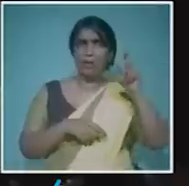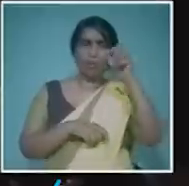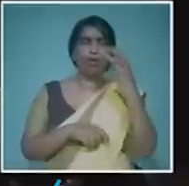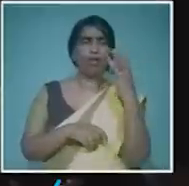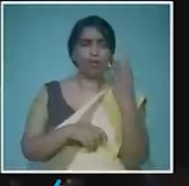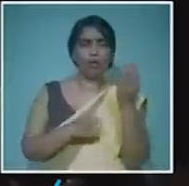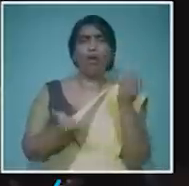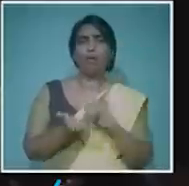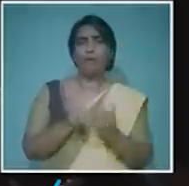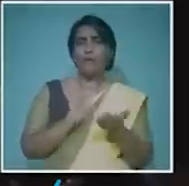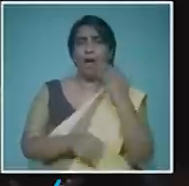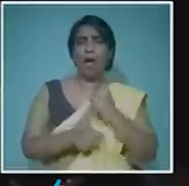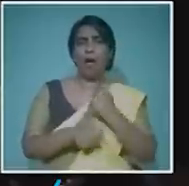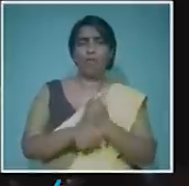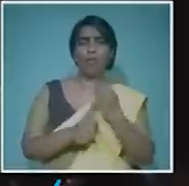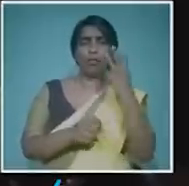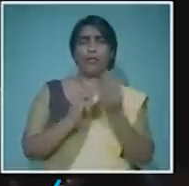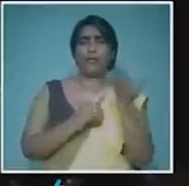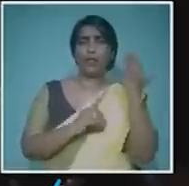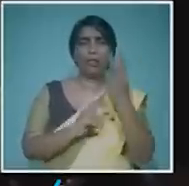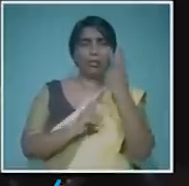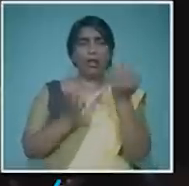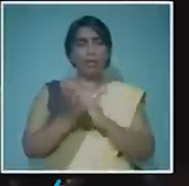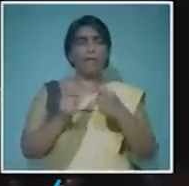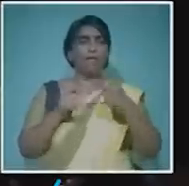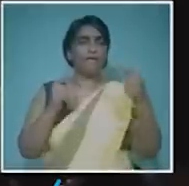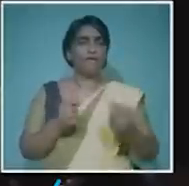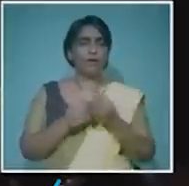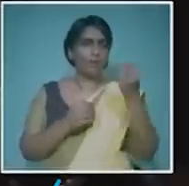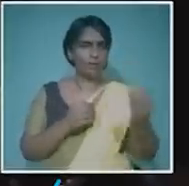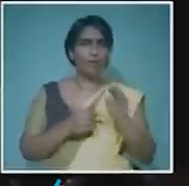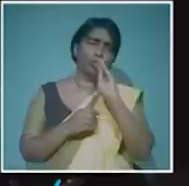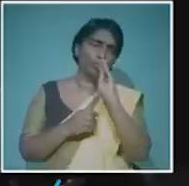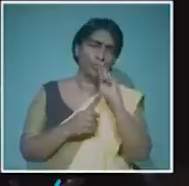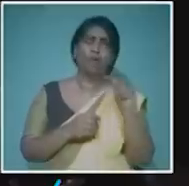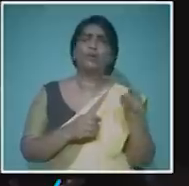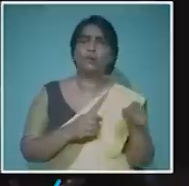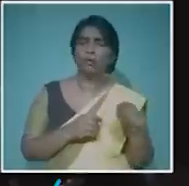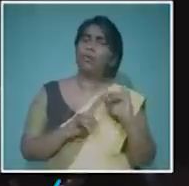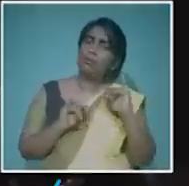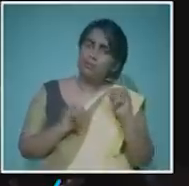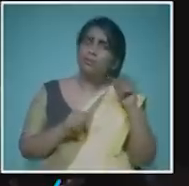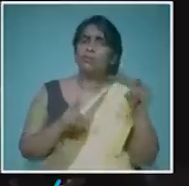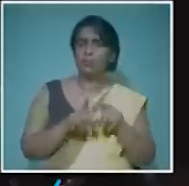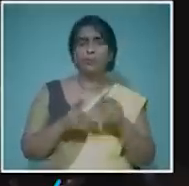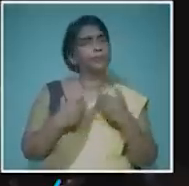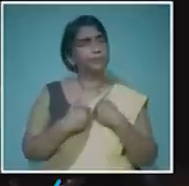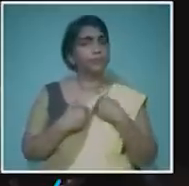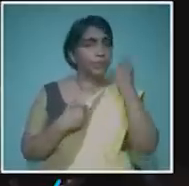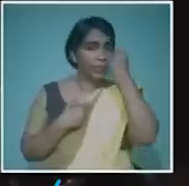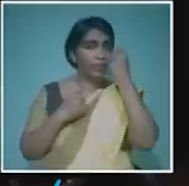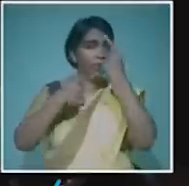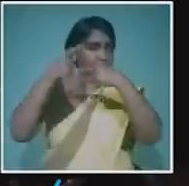වැඩියෙන් ආපහු ආණ්ඩුවට දුන්නා. දෙන්නෙක් වැඩියෙන් ආපහු විපක්ෂයට දුන්නා. අඩුම තරමේ යම් කිසි විදියකට අපේ